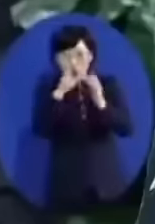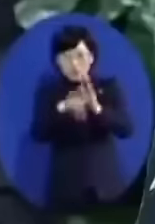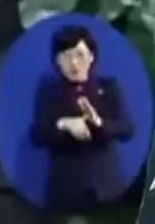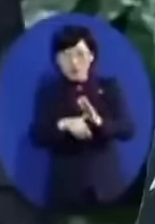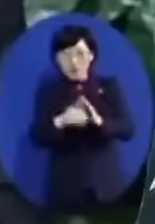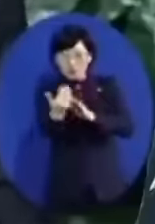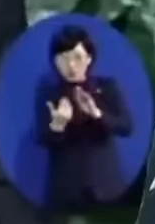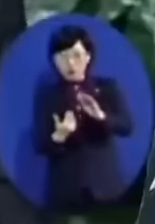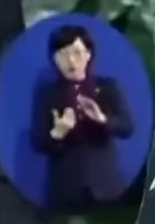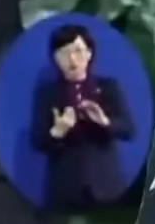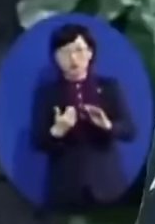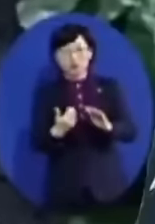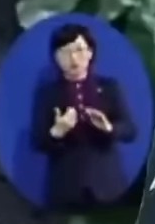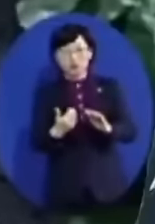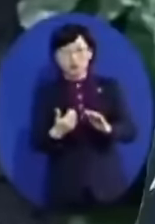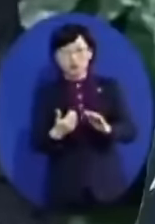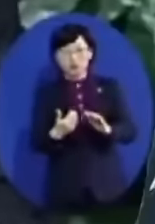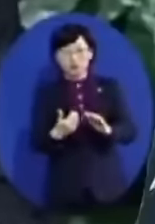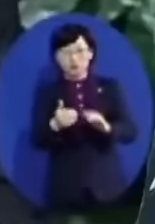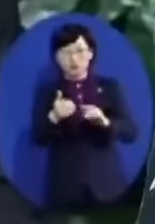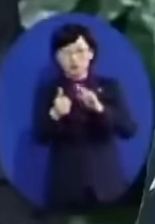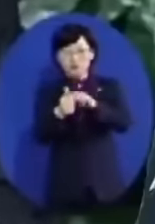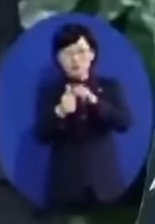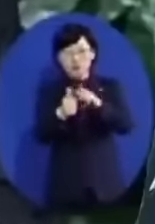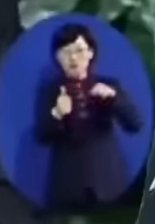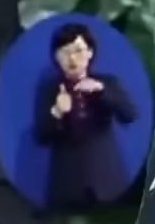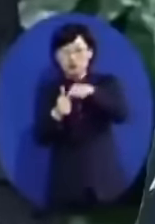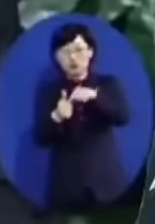전에 엘리야를 죽이겠다.